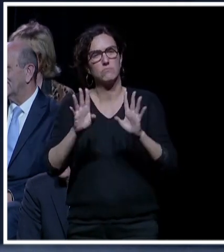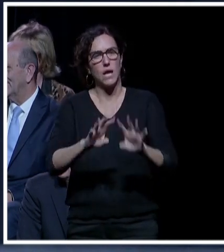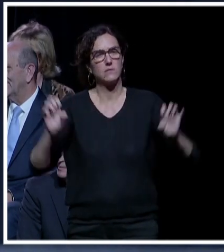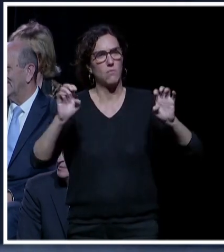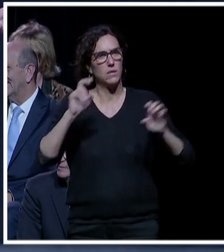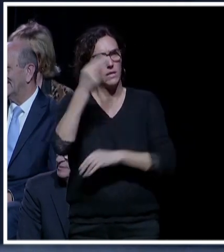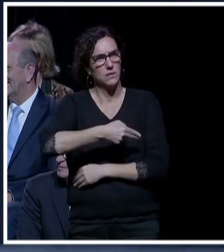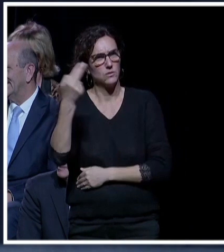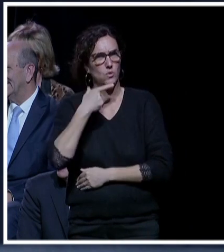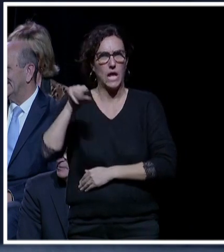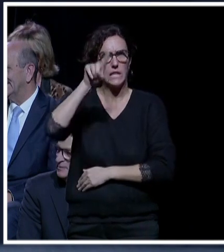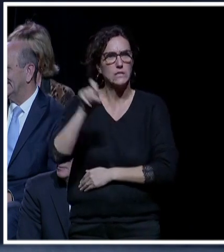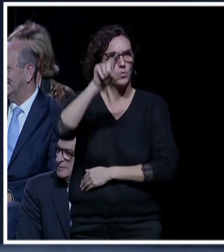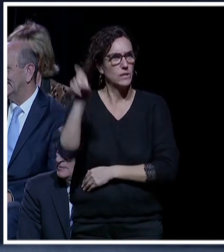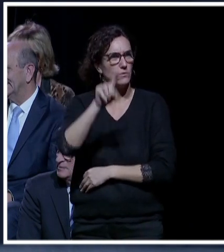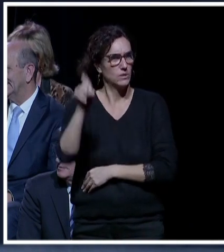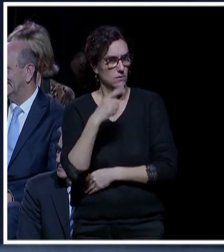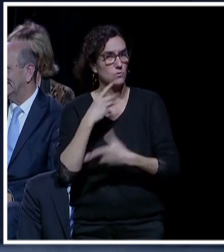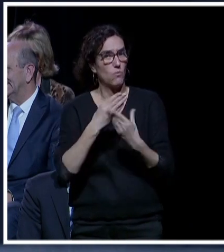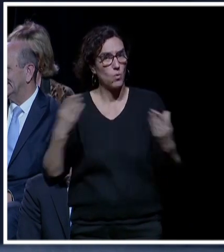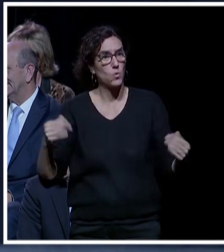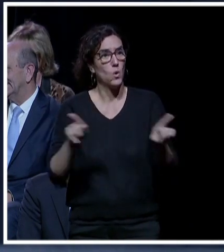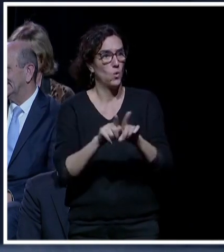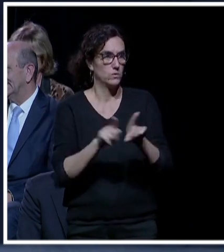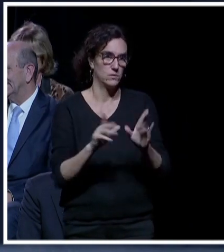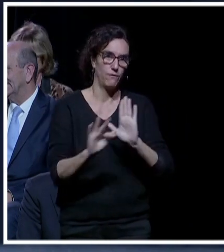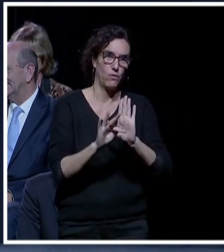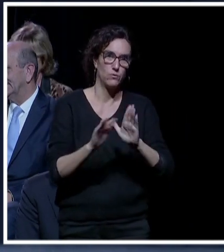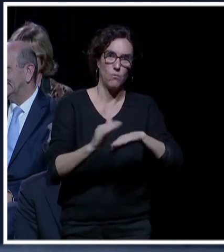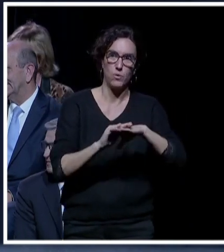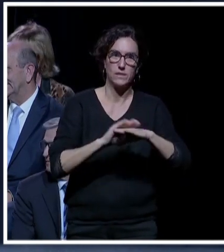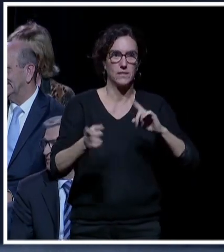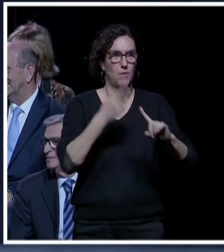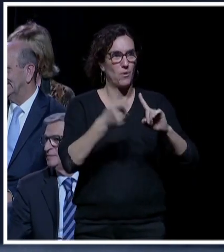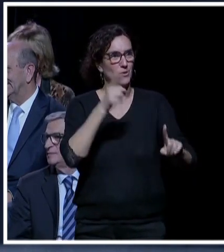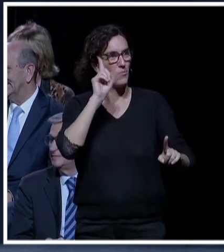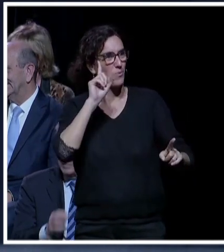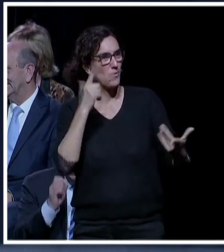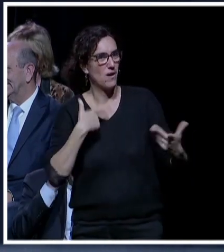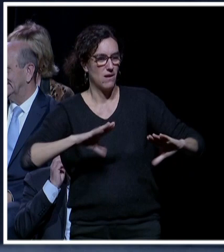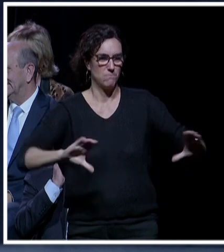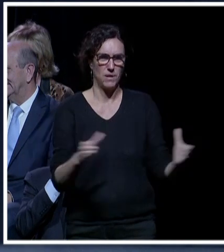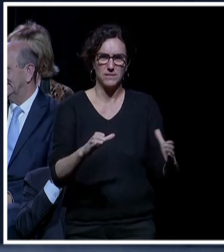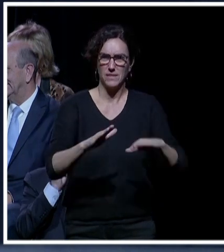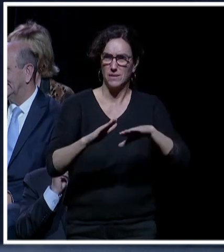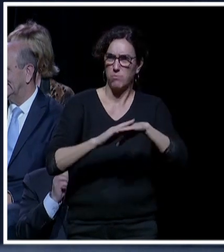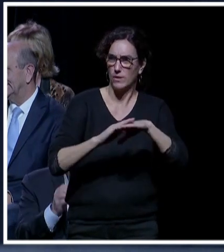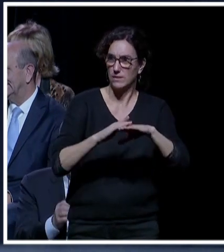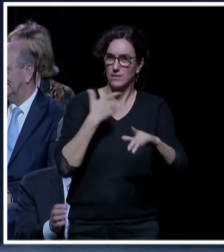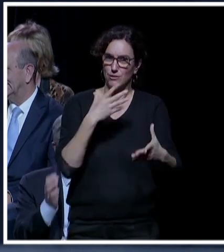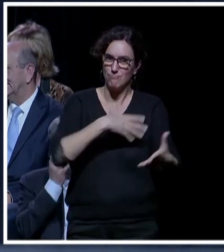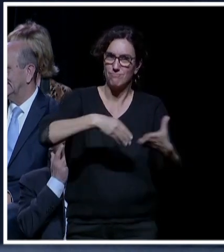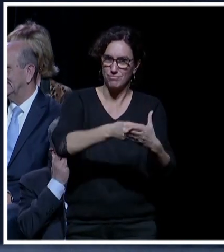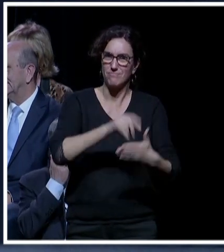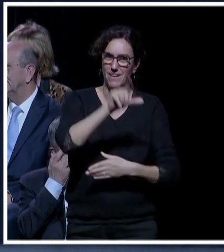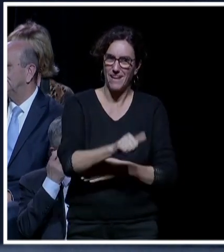des fonctions politiques, vous le savez tous, puisqu'il préside le parti auquel j'appartiens et qui me tient particulièrement à cœur. Mais je voudrais